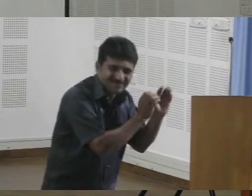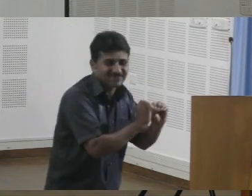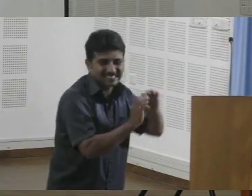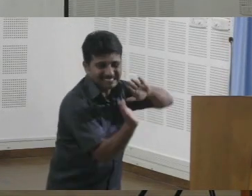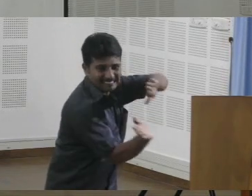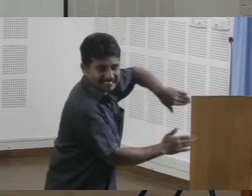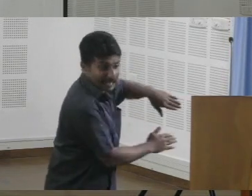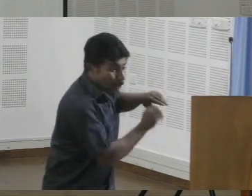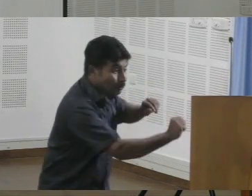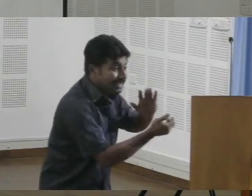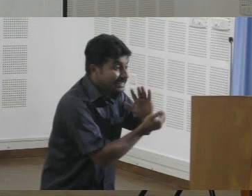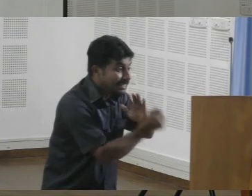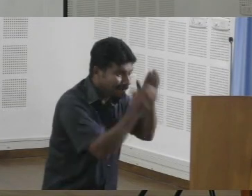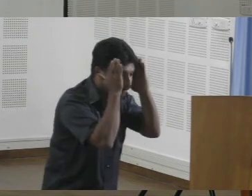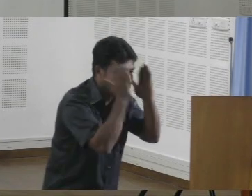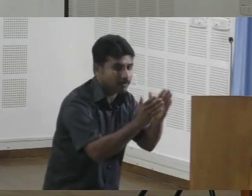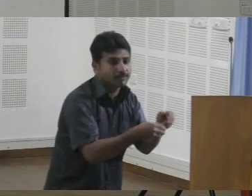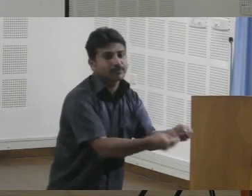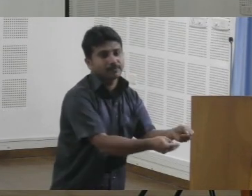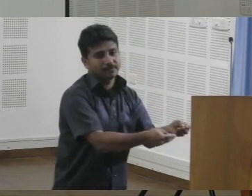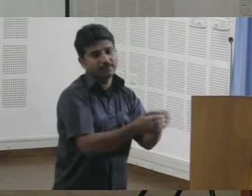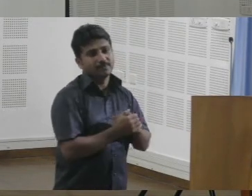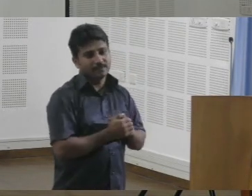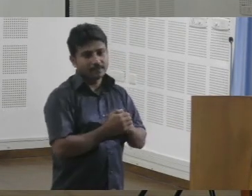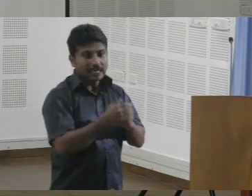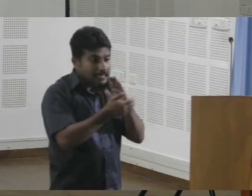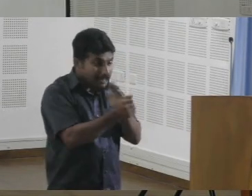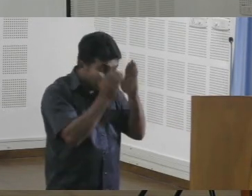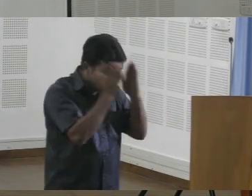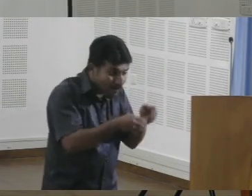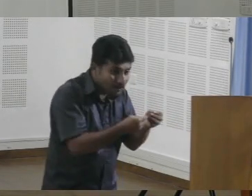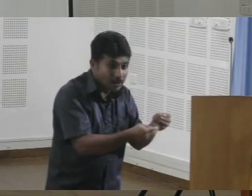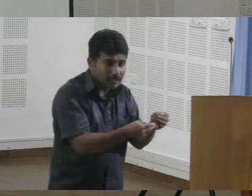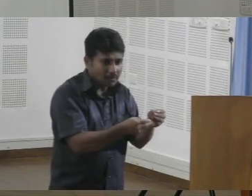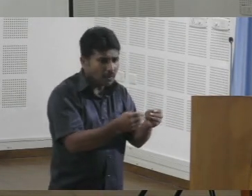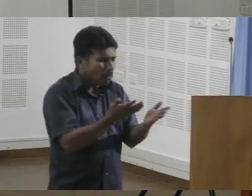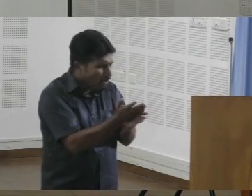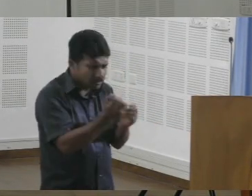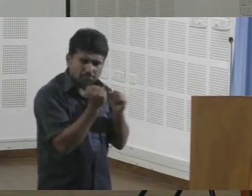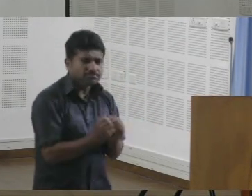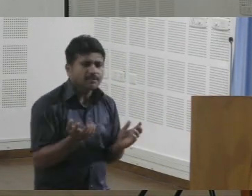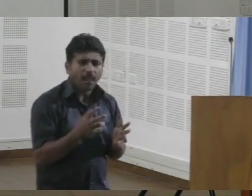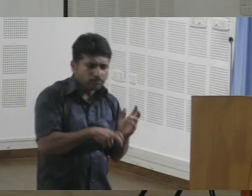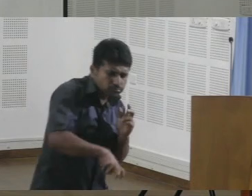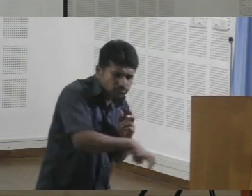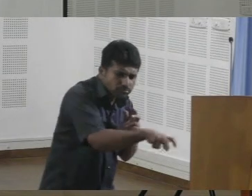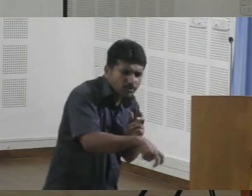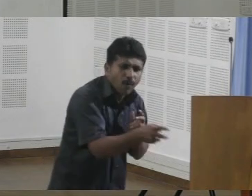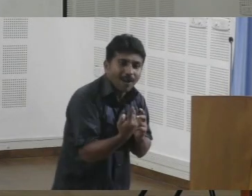അവൻ എന്തൊക്കെ കഴിവുകളുണ്ട് എന്നുള്ളതിലാണ് ഞങ്ങൾ കൂടുതൽ ഫോക്കസ് ചെയ്തത്. ഹൈപ്പർ ആക്ടിവിറ്റി ഒരു പ്രശ്നമായി കാണുന്നതിന്